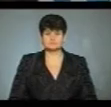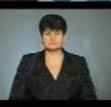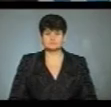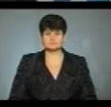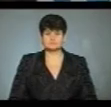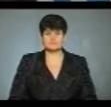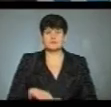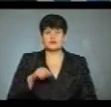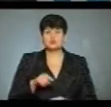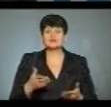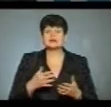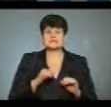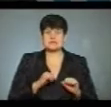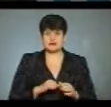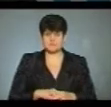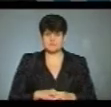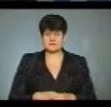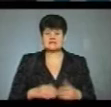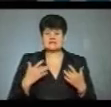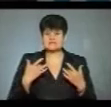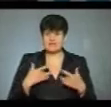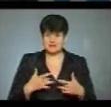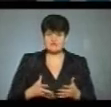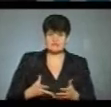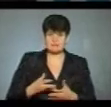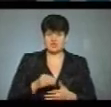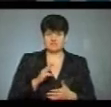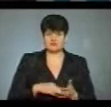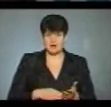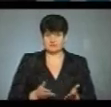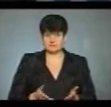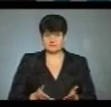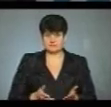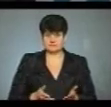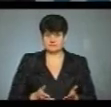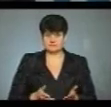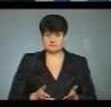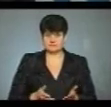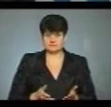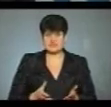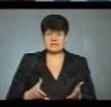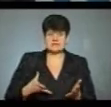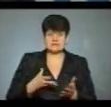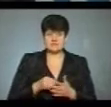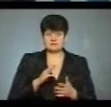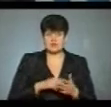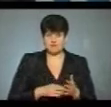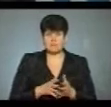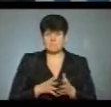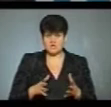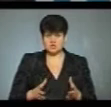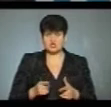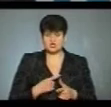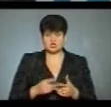Тут який захист? Звільнив – заплатив штраф. І заплатив штраф більше, ніж на практиці є